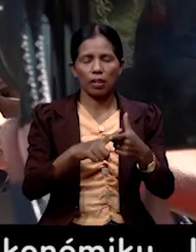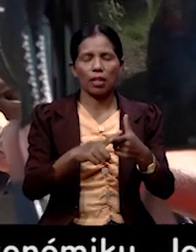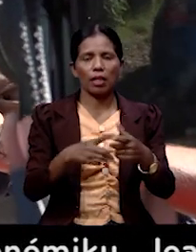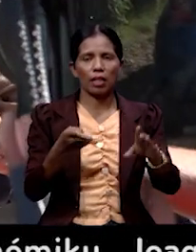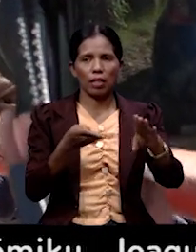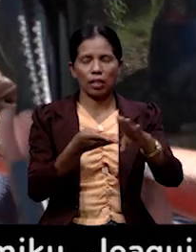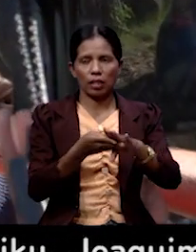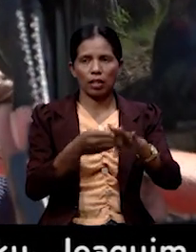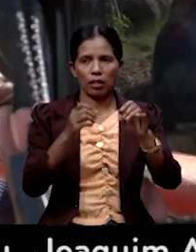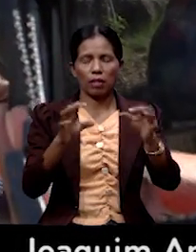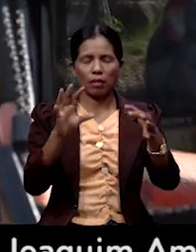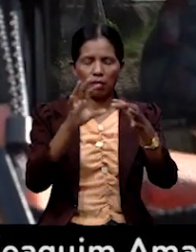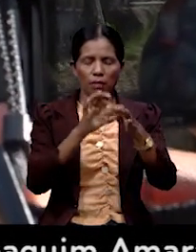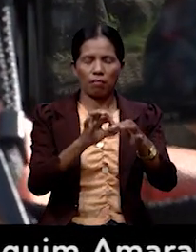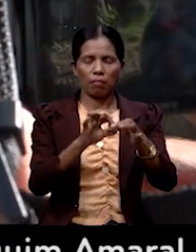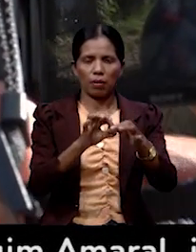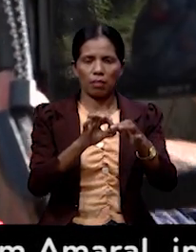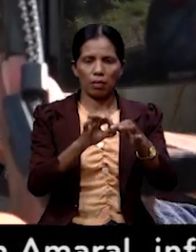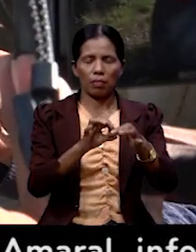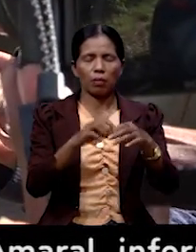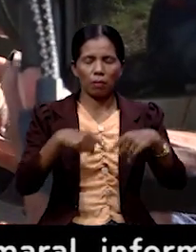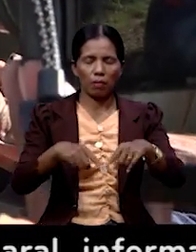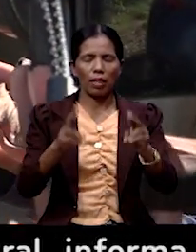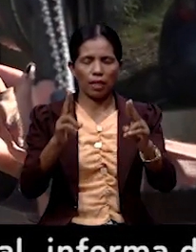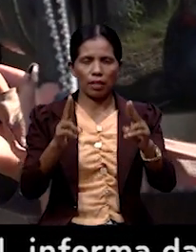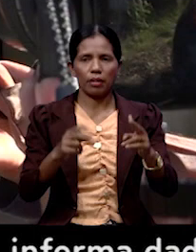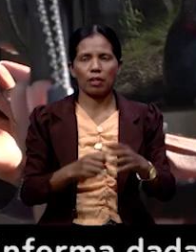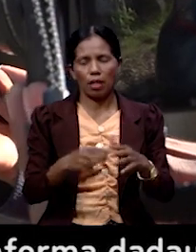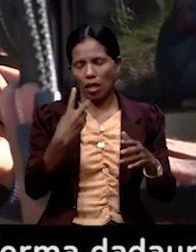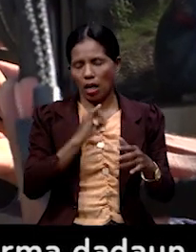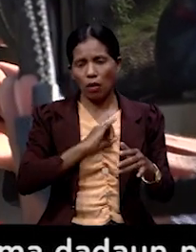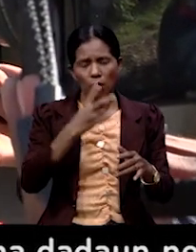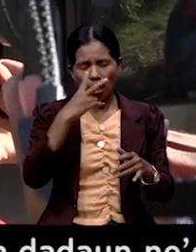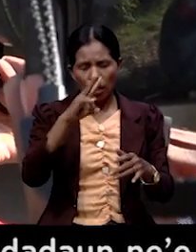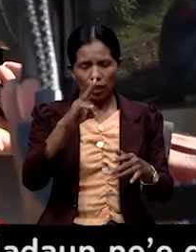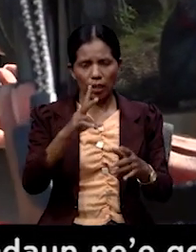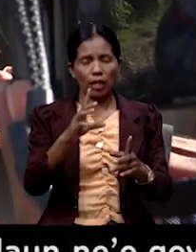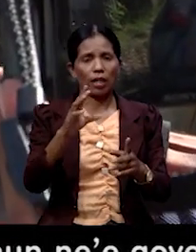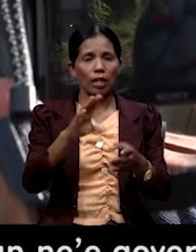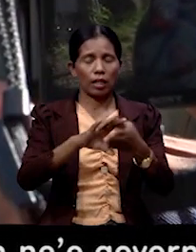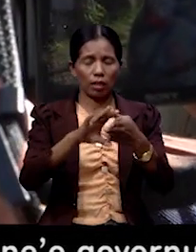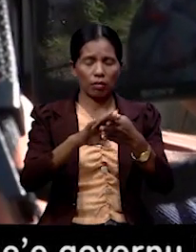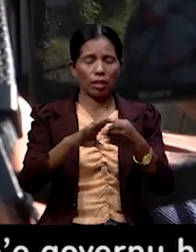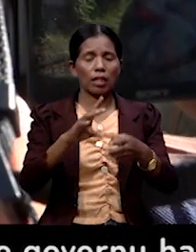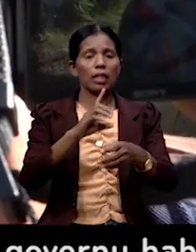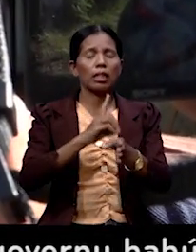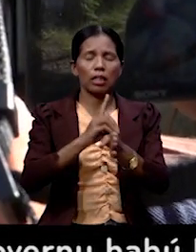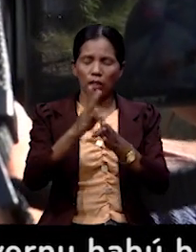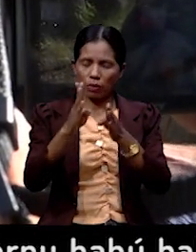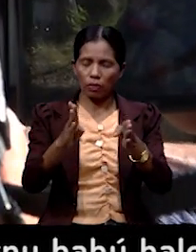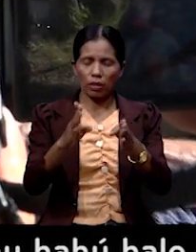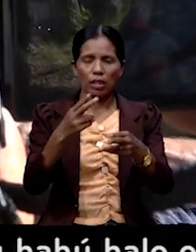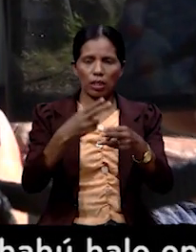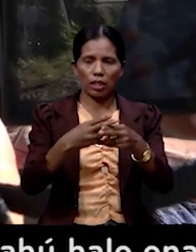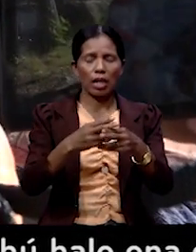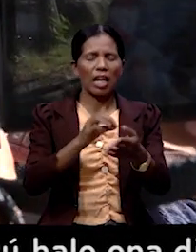paran sa membru ba atu ba urgenti. Haware kartau ni direktur ni nara asina mos la